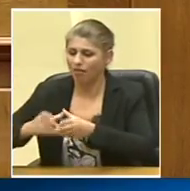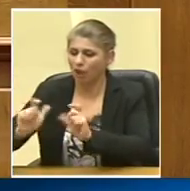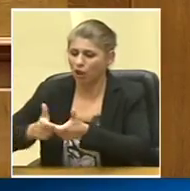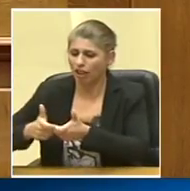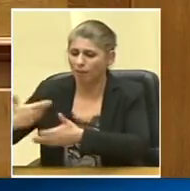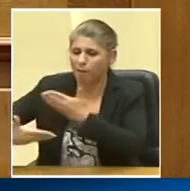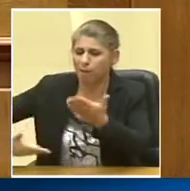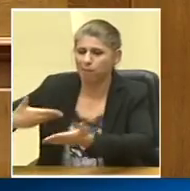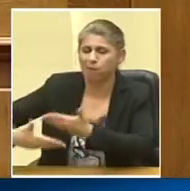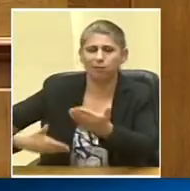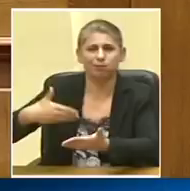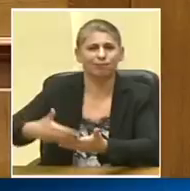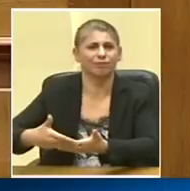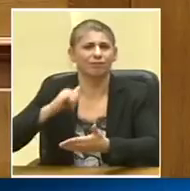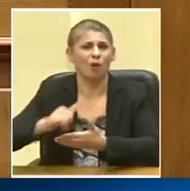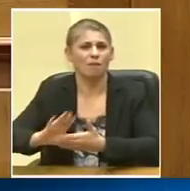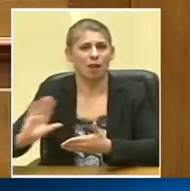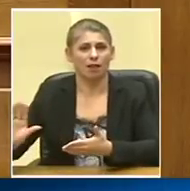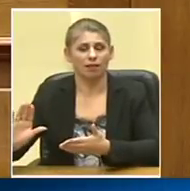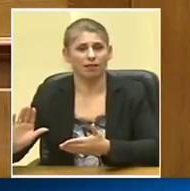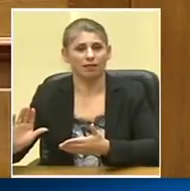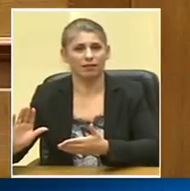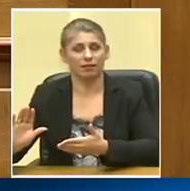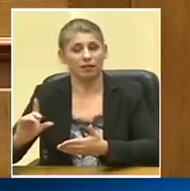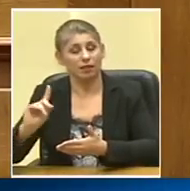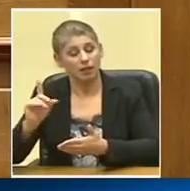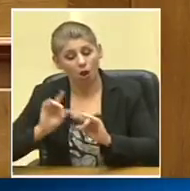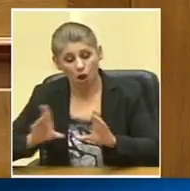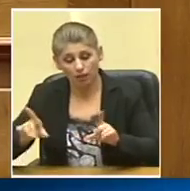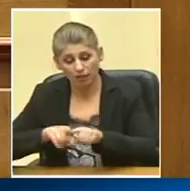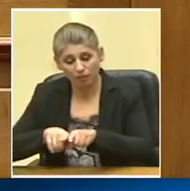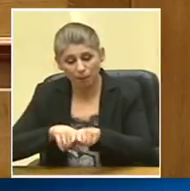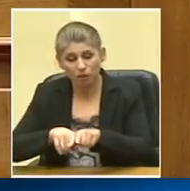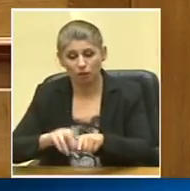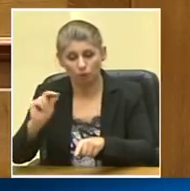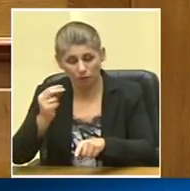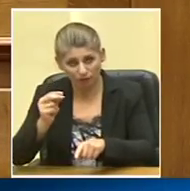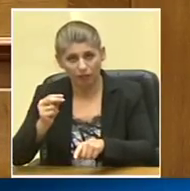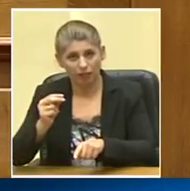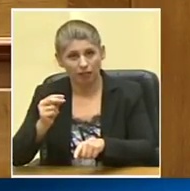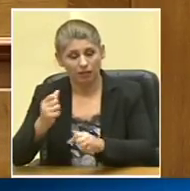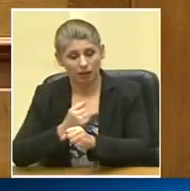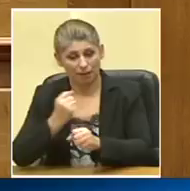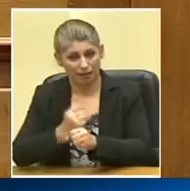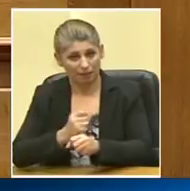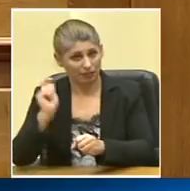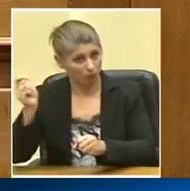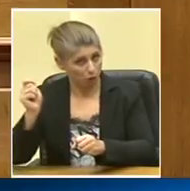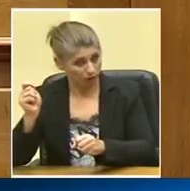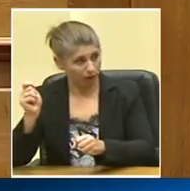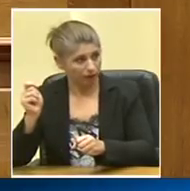Με την κυριαρχία της, λένε αδιαμεσολάβητη της σχέσης βουλευτή ως επαγγελματία της